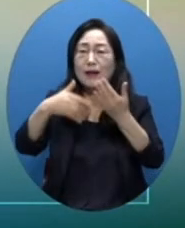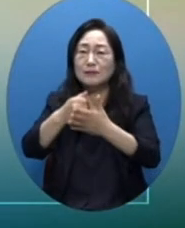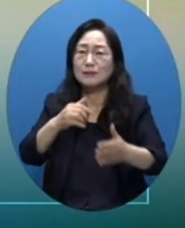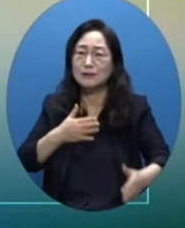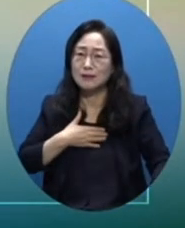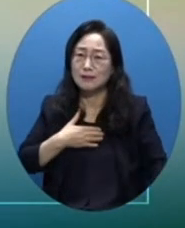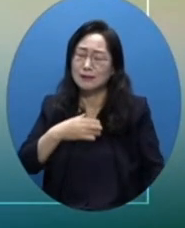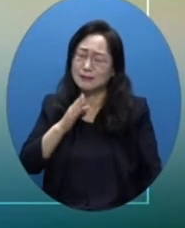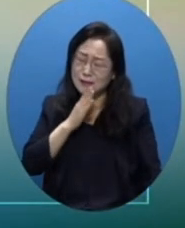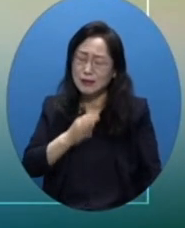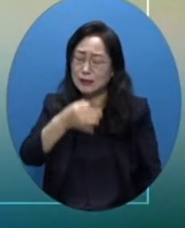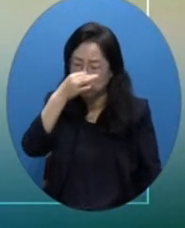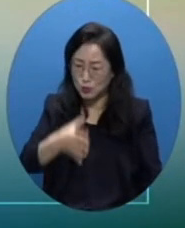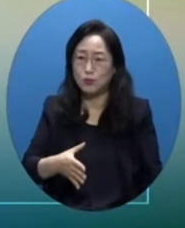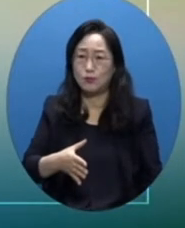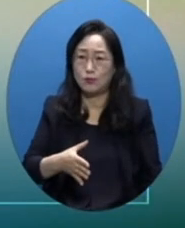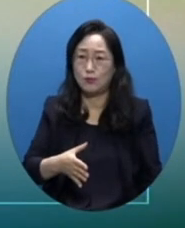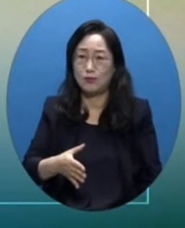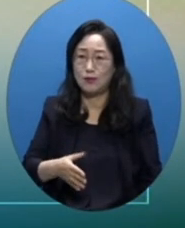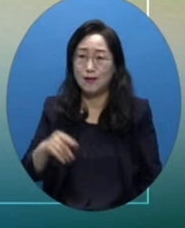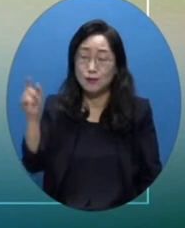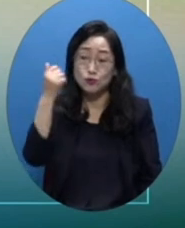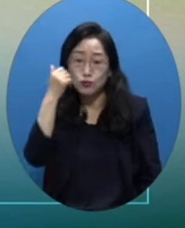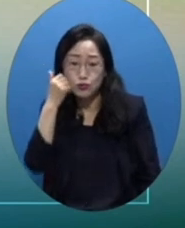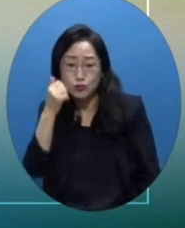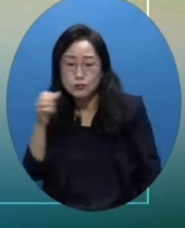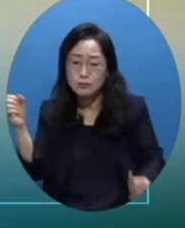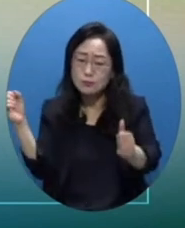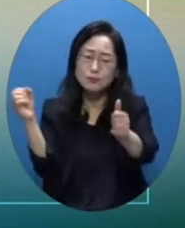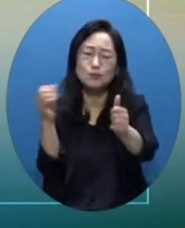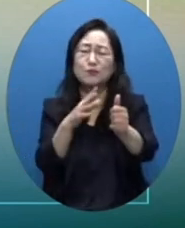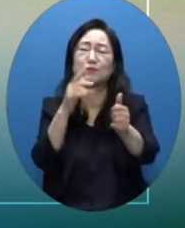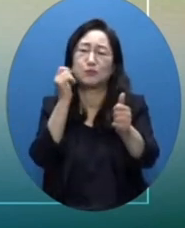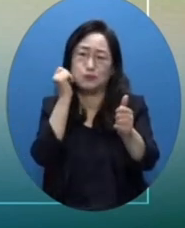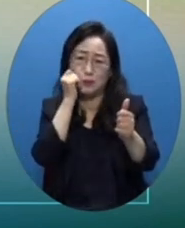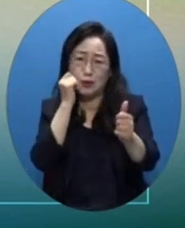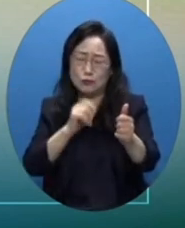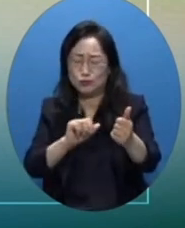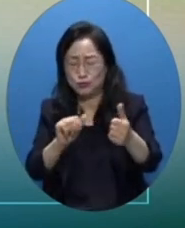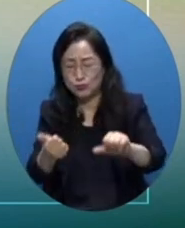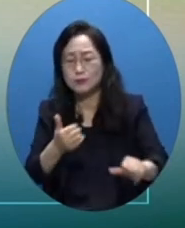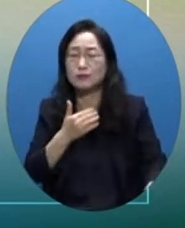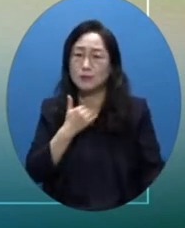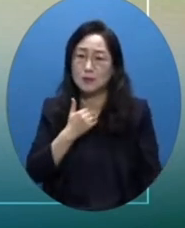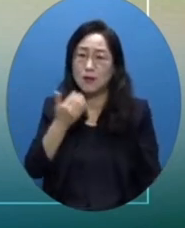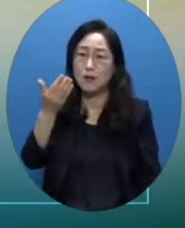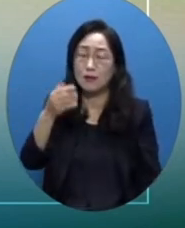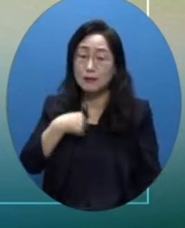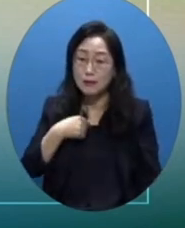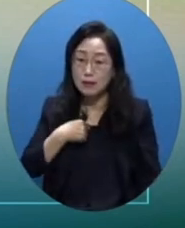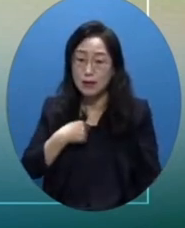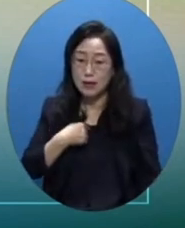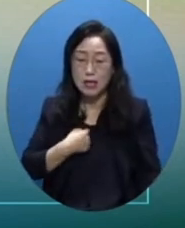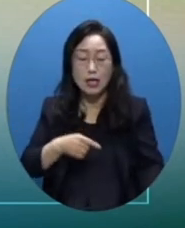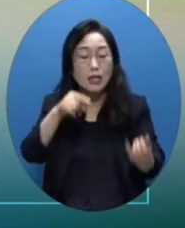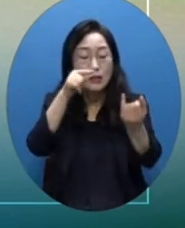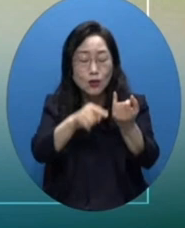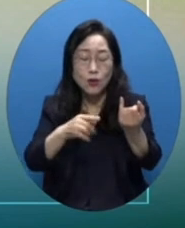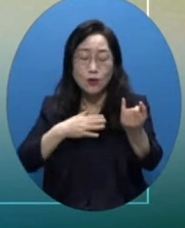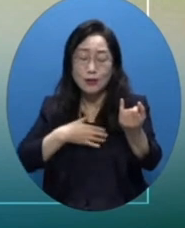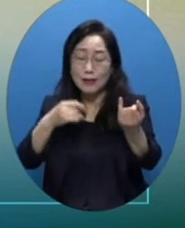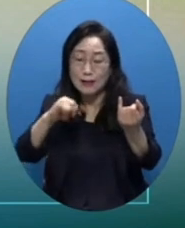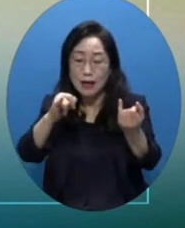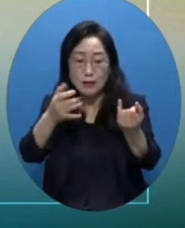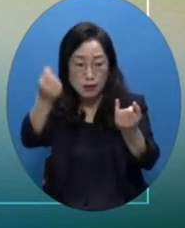저 진짜 힘들었어요. 아무한테 말도 못하고 죽고 싶었어요. 그런 저에게 너는 내 딸이다 라고